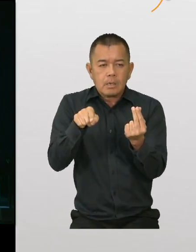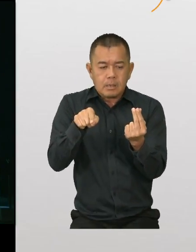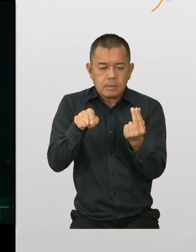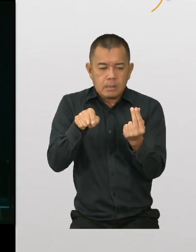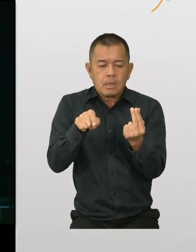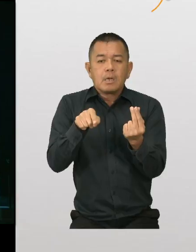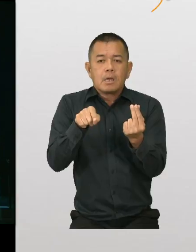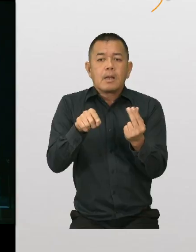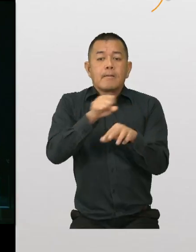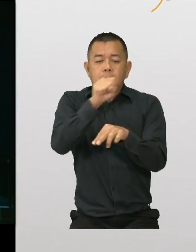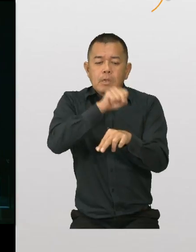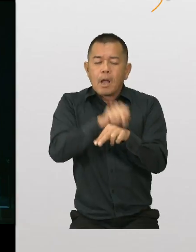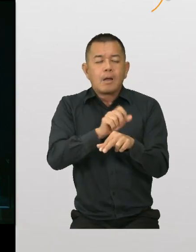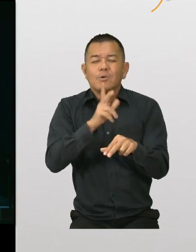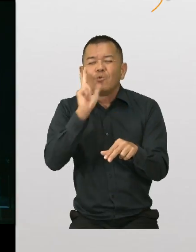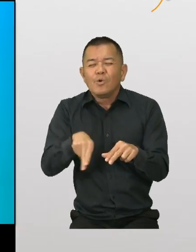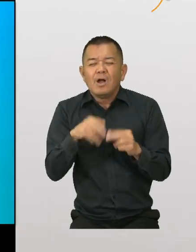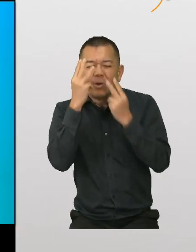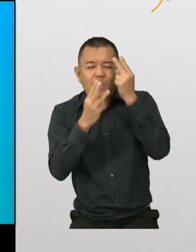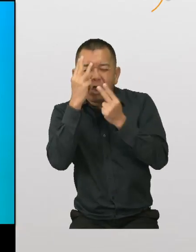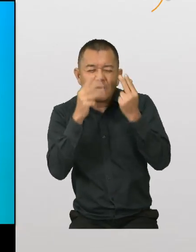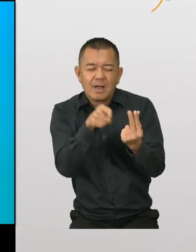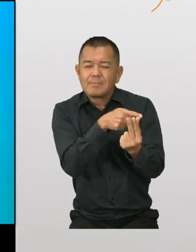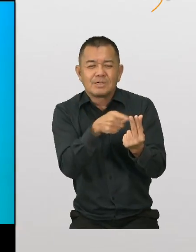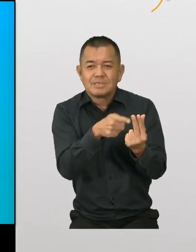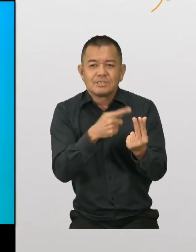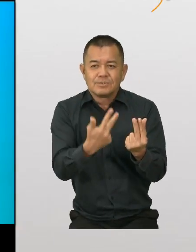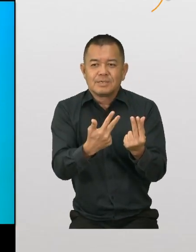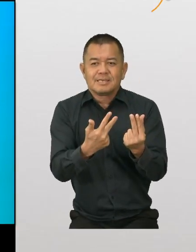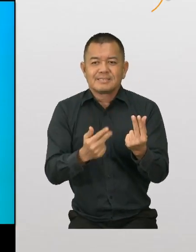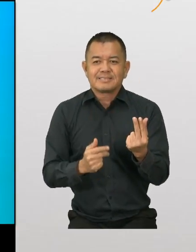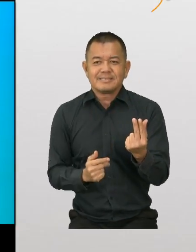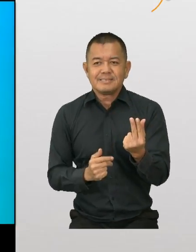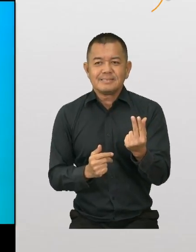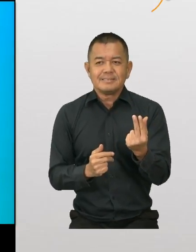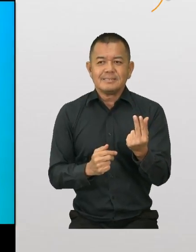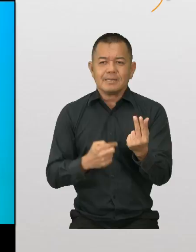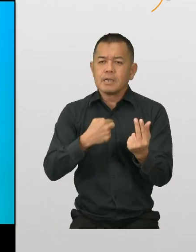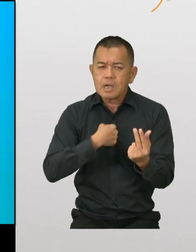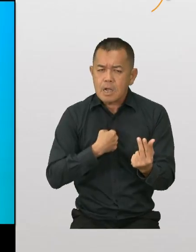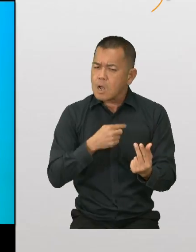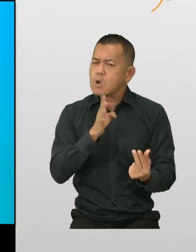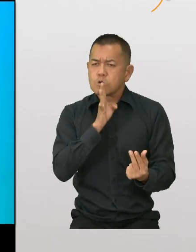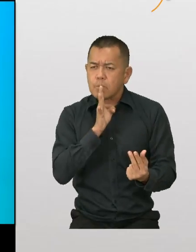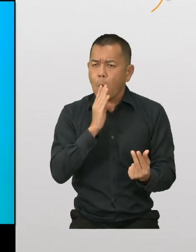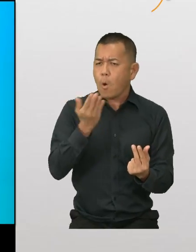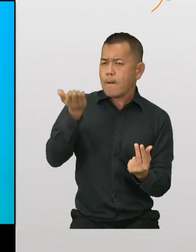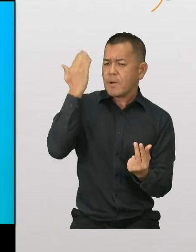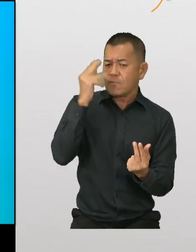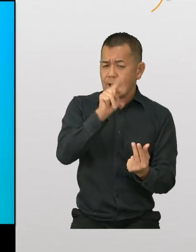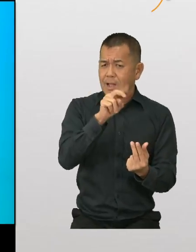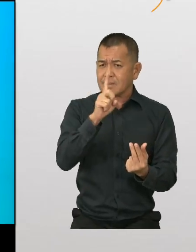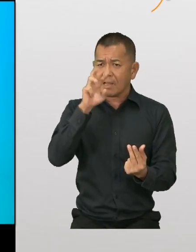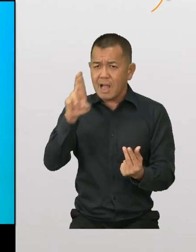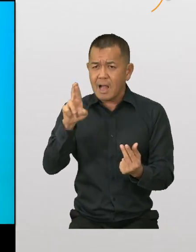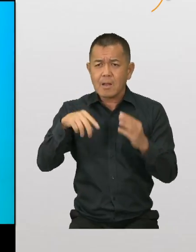not have to worry about them. 我曾经多次 I 在 have 国政 spoken 府大 about 会上 education 提到教育的 many 课程 times in previous National